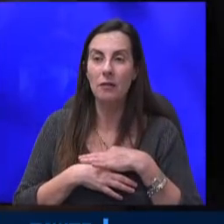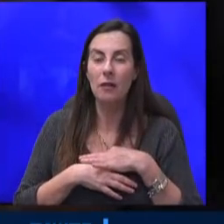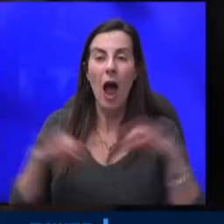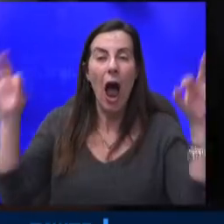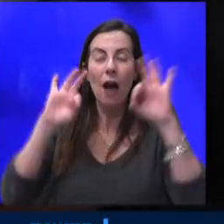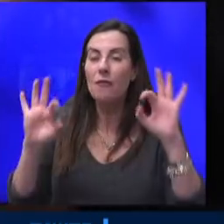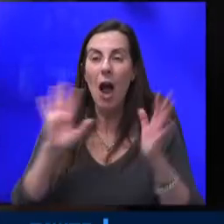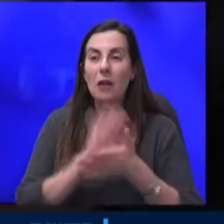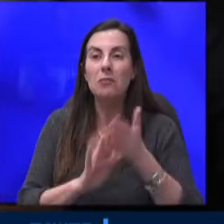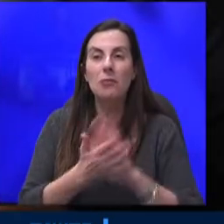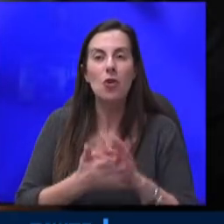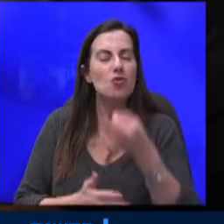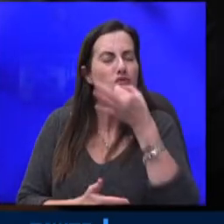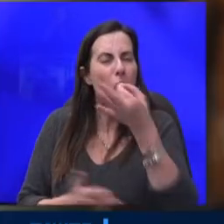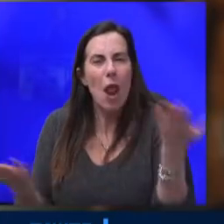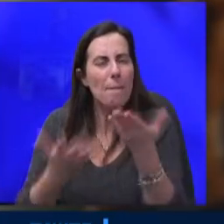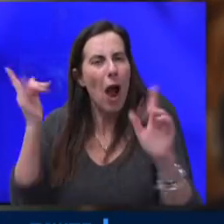אף אחד לא מרים גבה ואומר, חבר'ה, מה קורה פה?